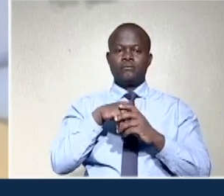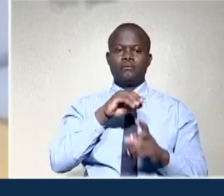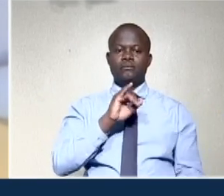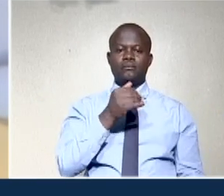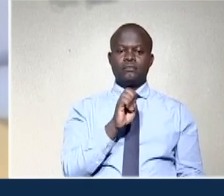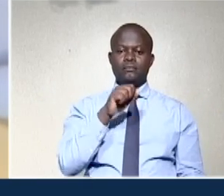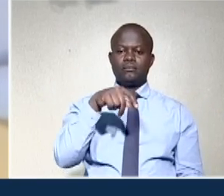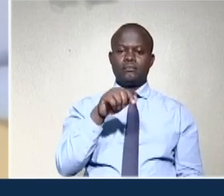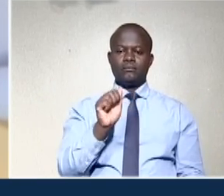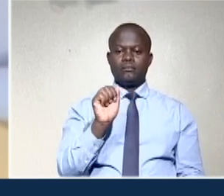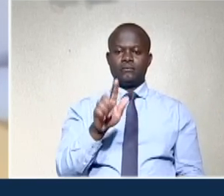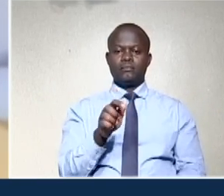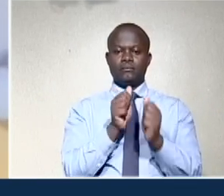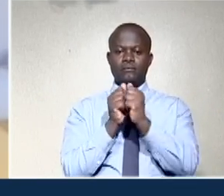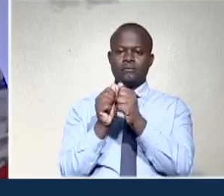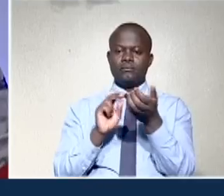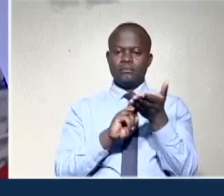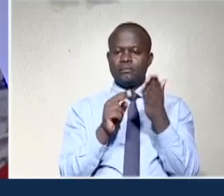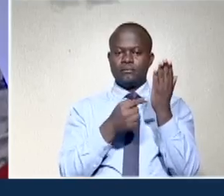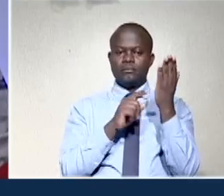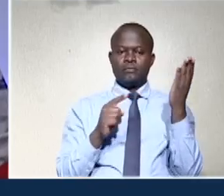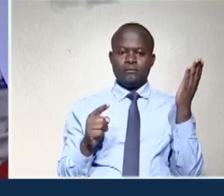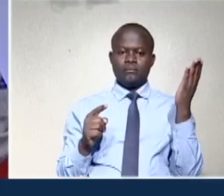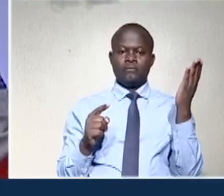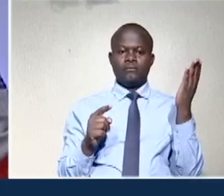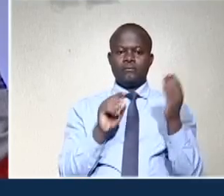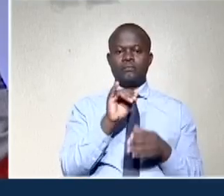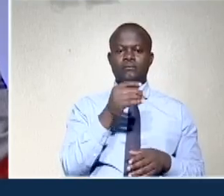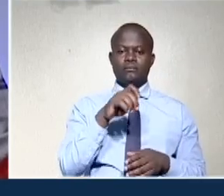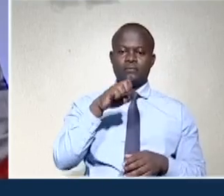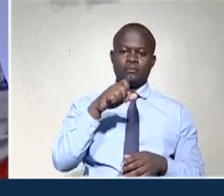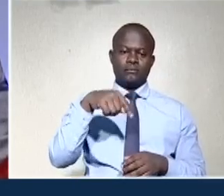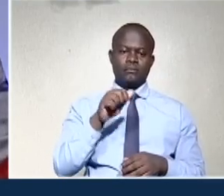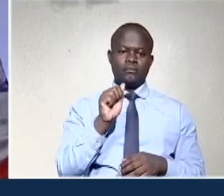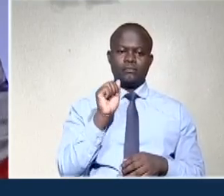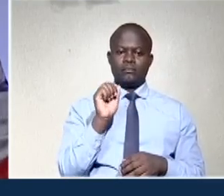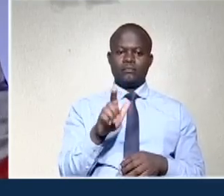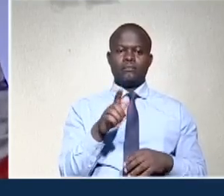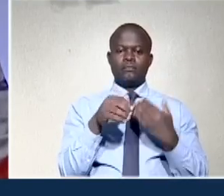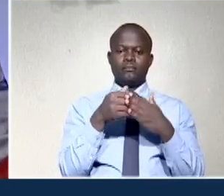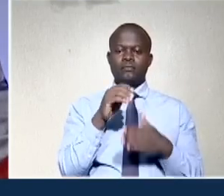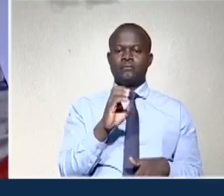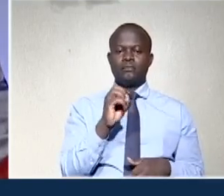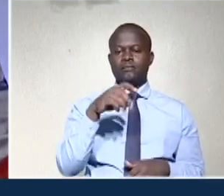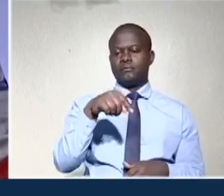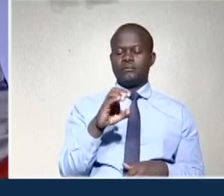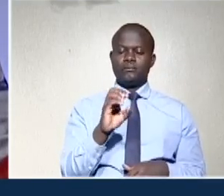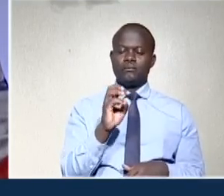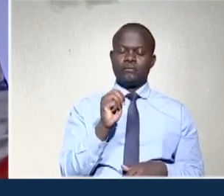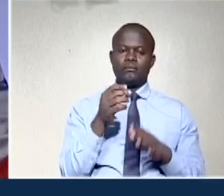Paul Turatsinze turi kumwe twifashisha ikoranabuhanga. Jean Paul, ubu muri aya masaha aho muri COPCOM byifashe